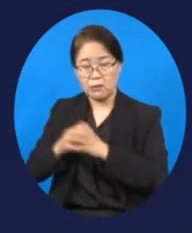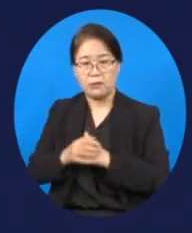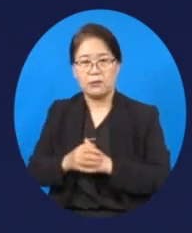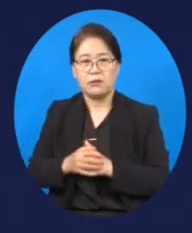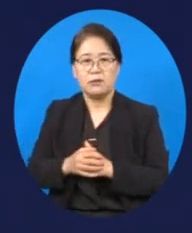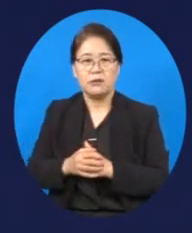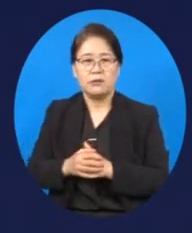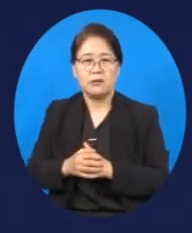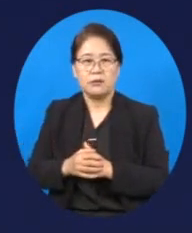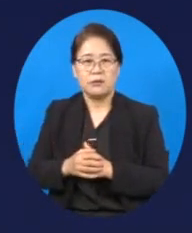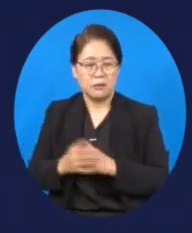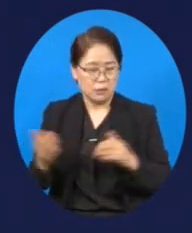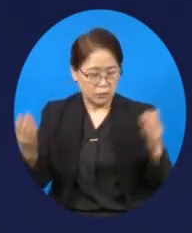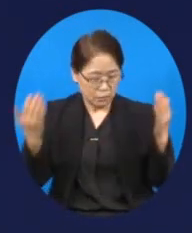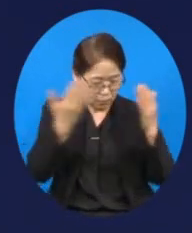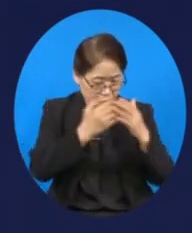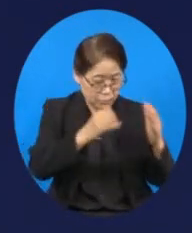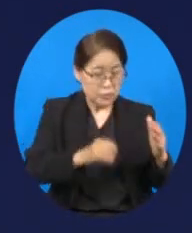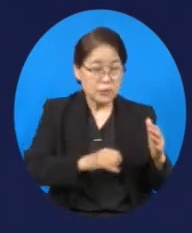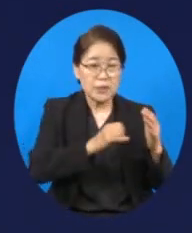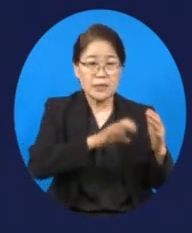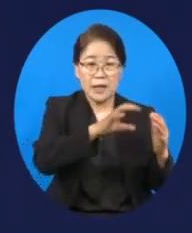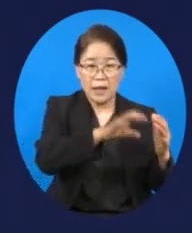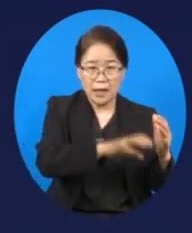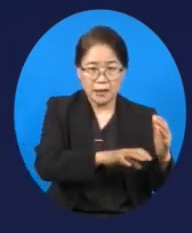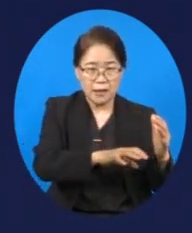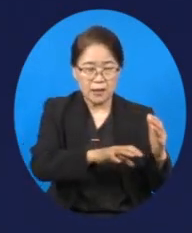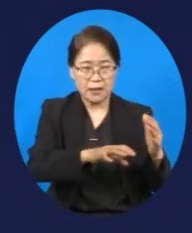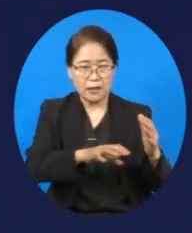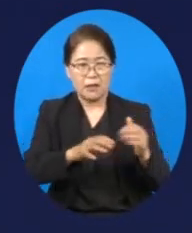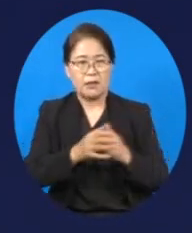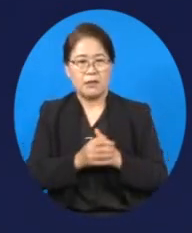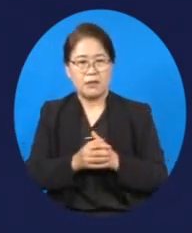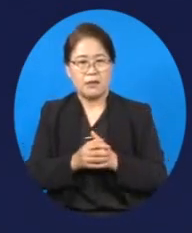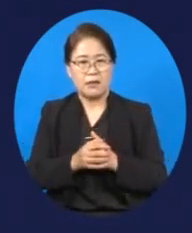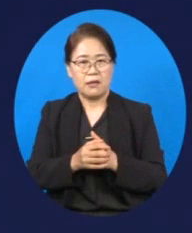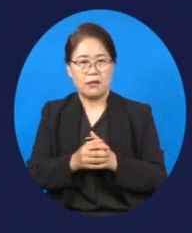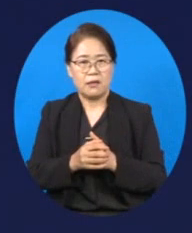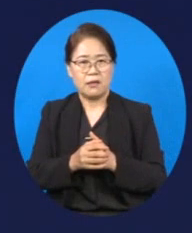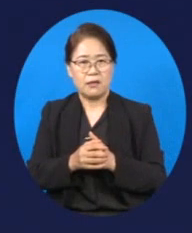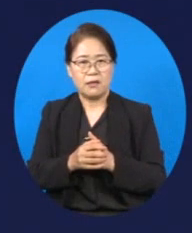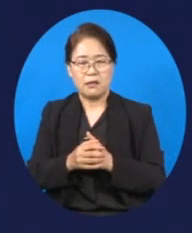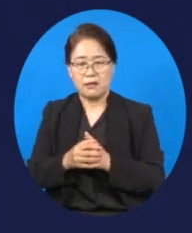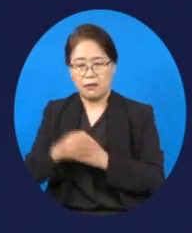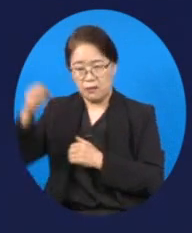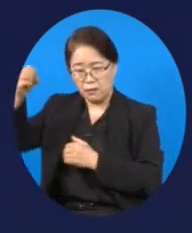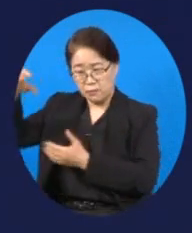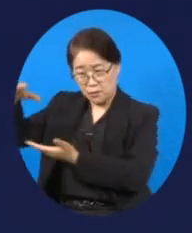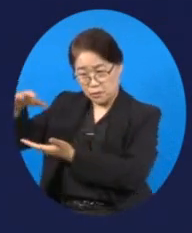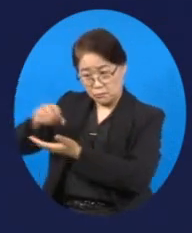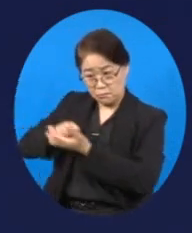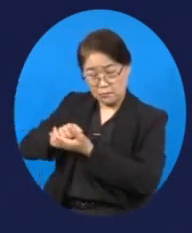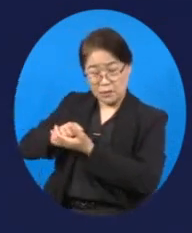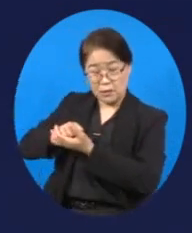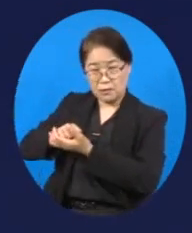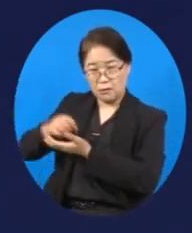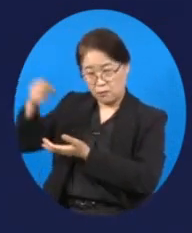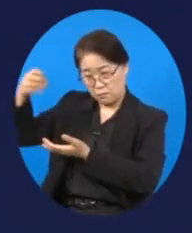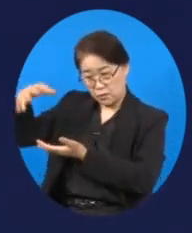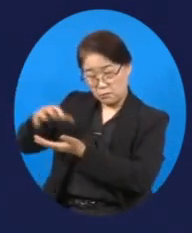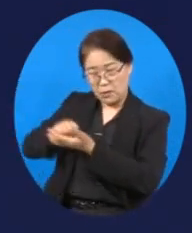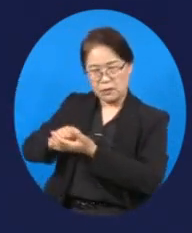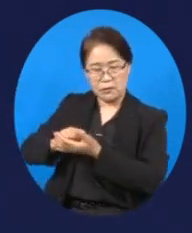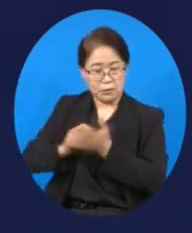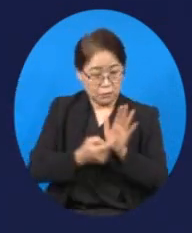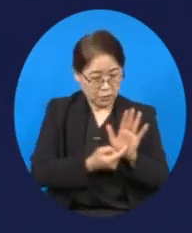그러므로 우리는 이제 어두워진이 세상에 빛을 발하는 자로 살아야 됩니다 빛의 자녀라면